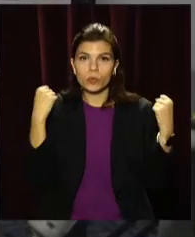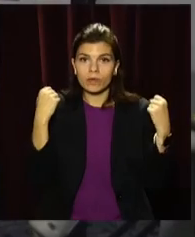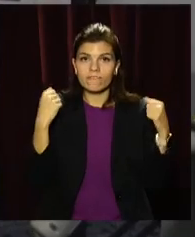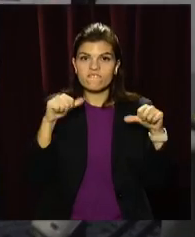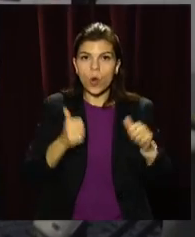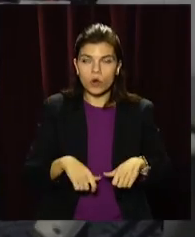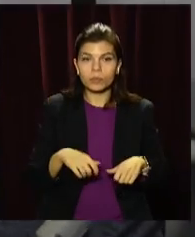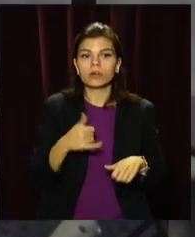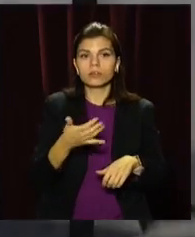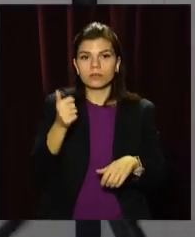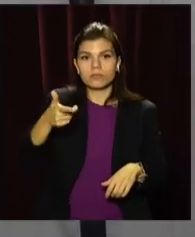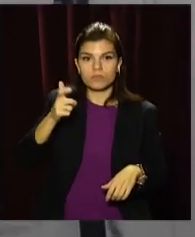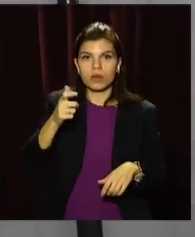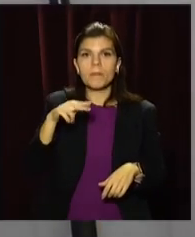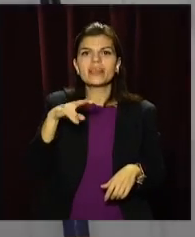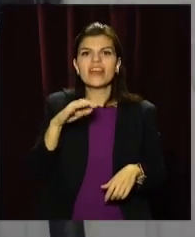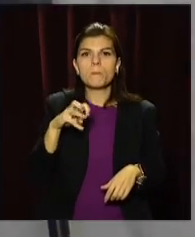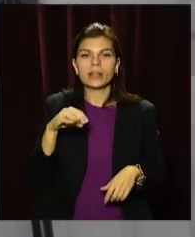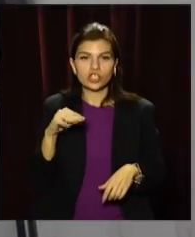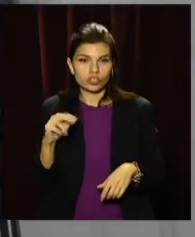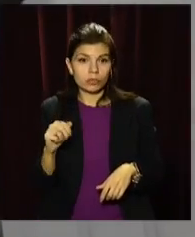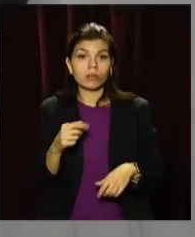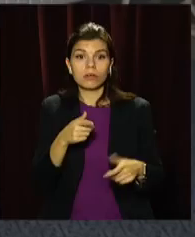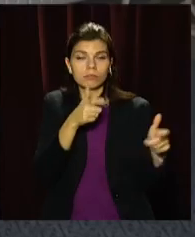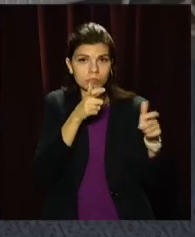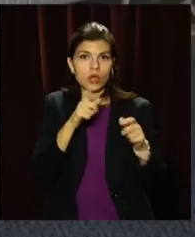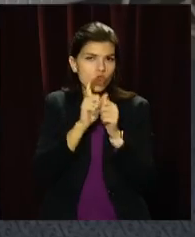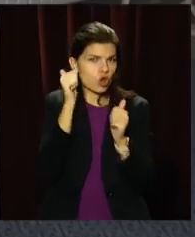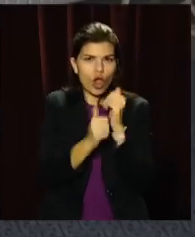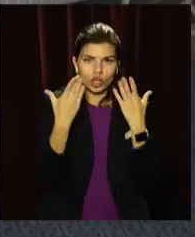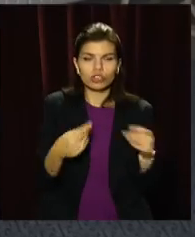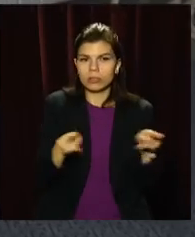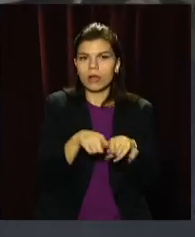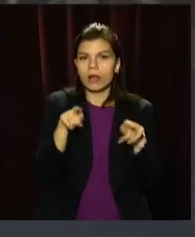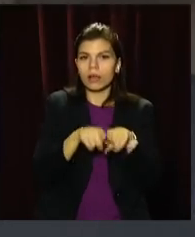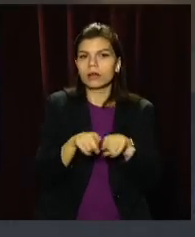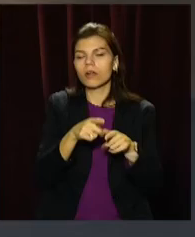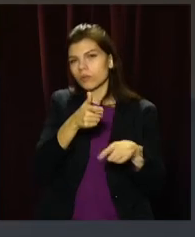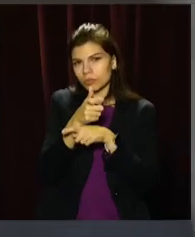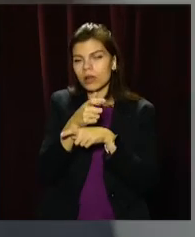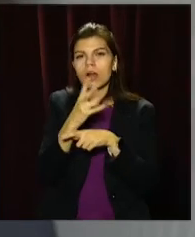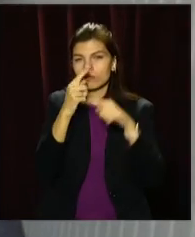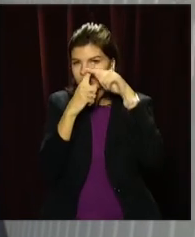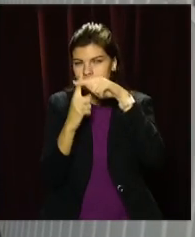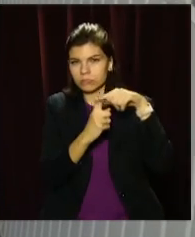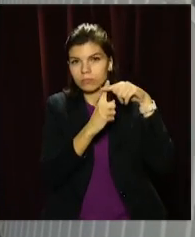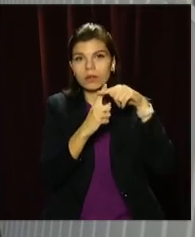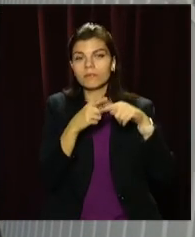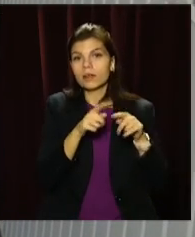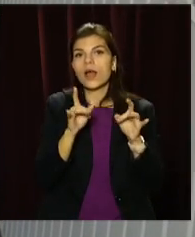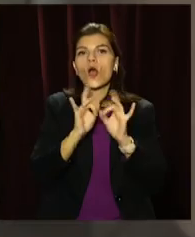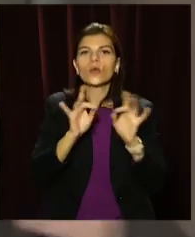і бере пневматичну гвинтівку. Такий ритуал у дівчини щодня. Так вона налаштовується на влучну стрільбу, розкриває